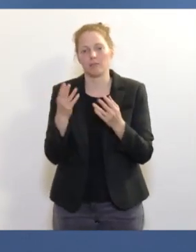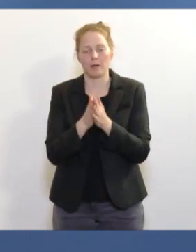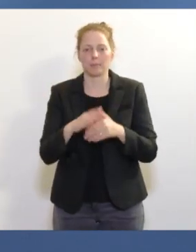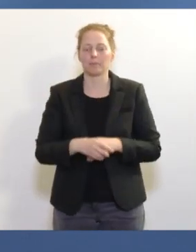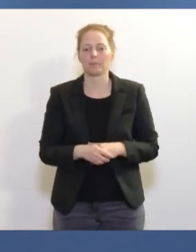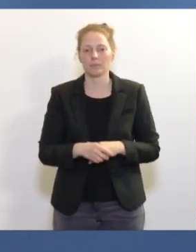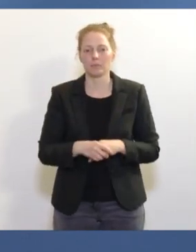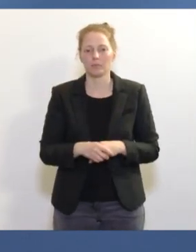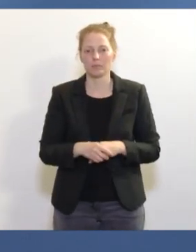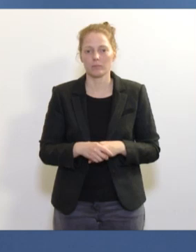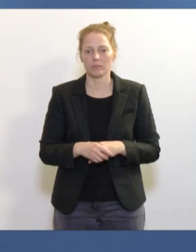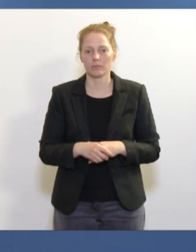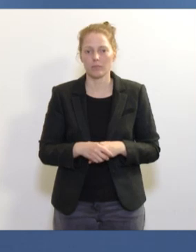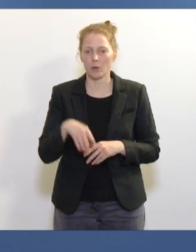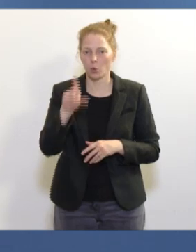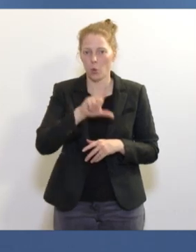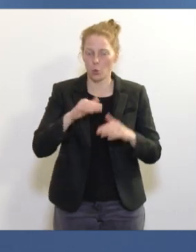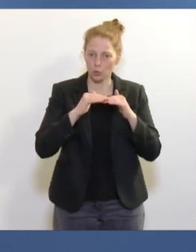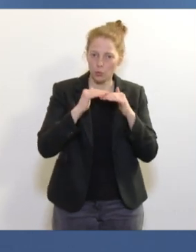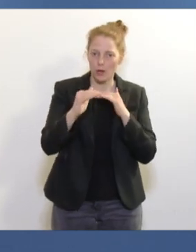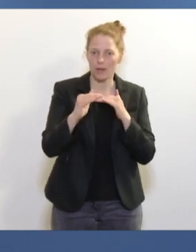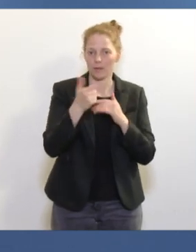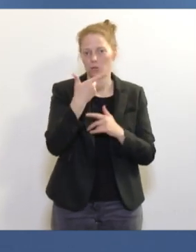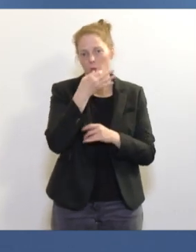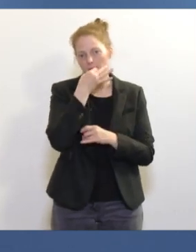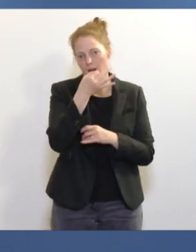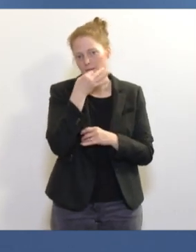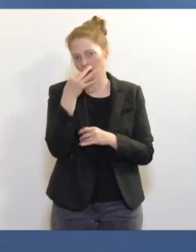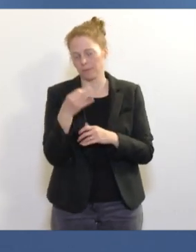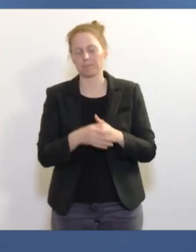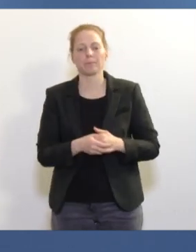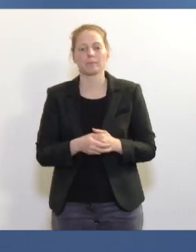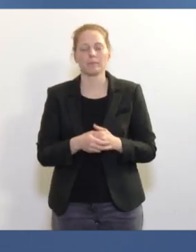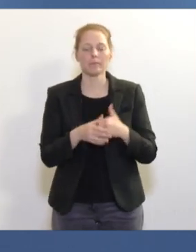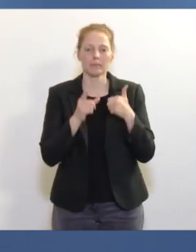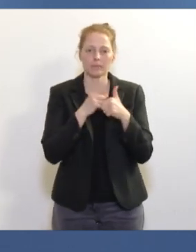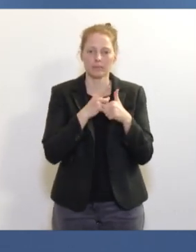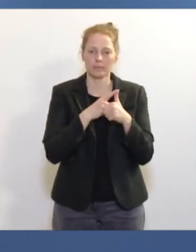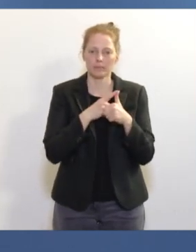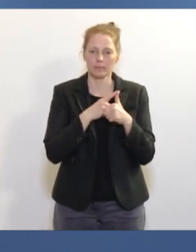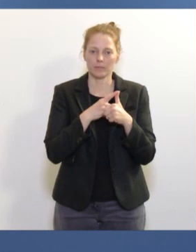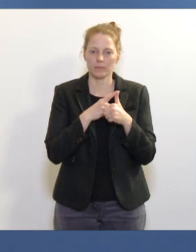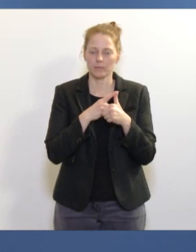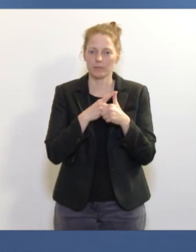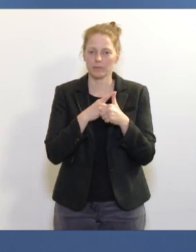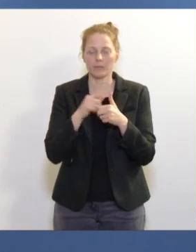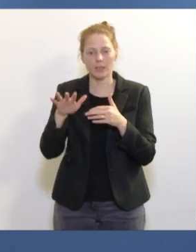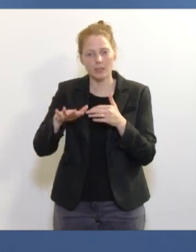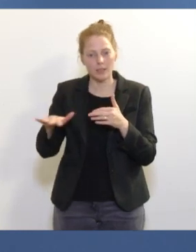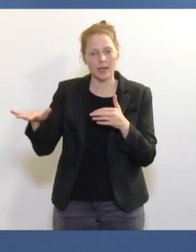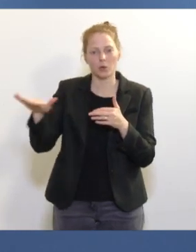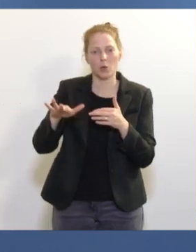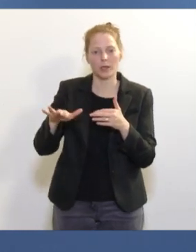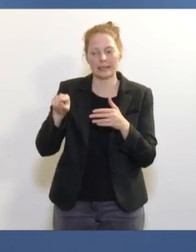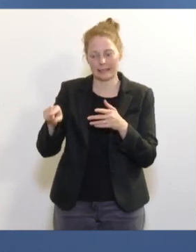Frage vom Lützebäuer Land, respektive zwei Fragen. Die erste geht um die Sektoren, wo hauptsächlich auf der